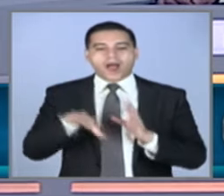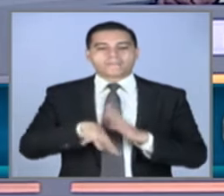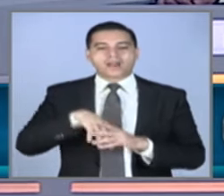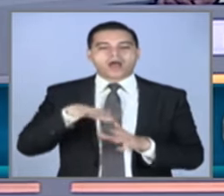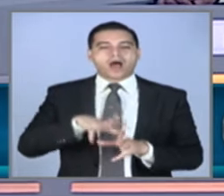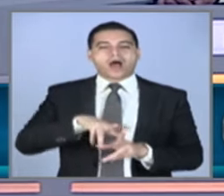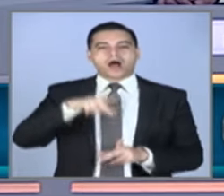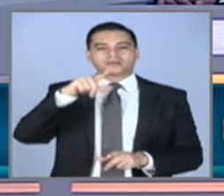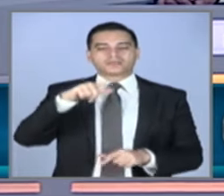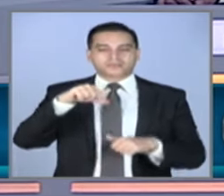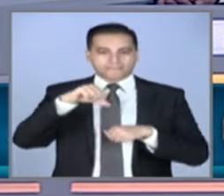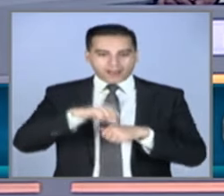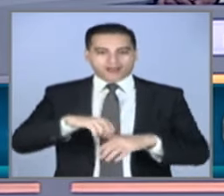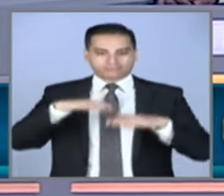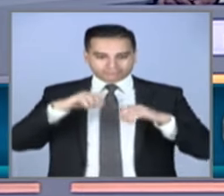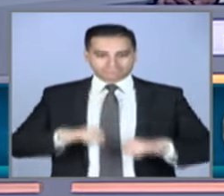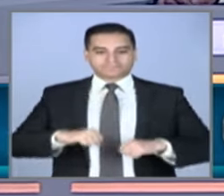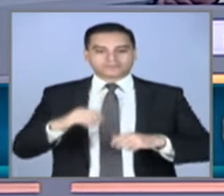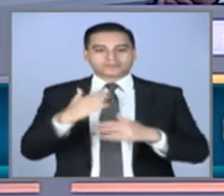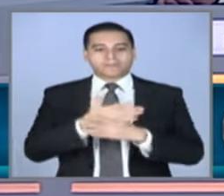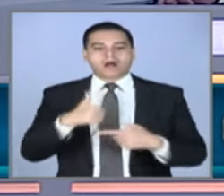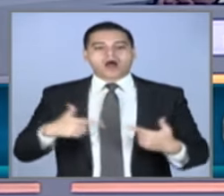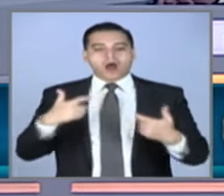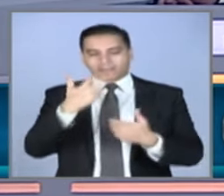العمليات العسكرية أثناء حرب أكتوبر